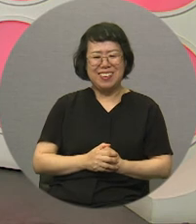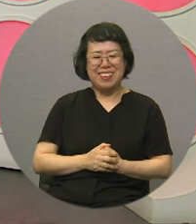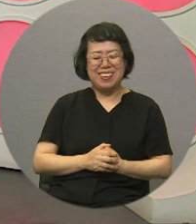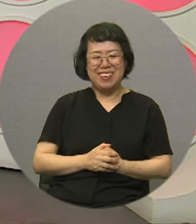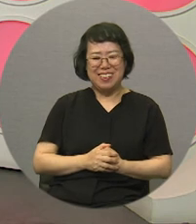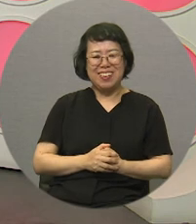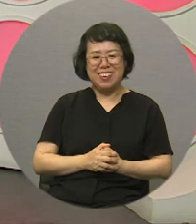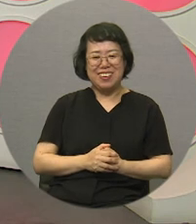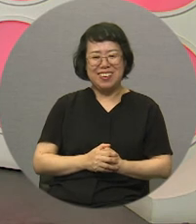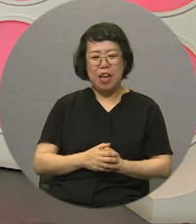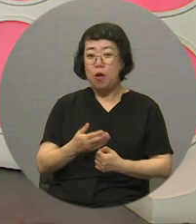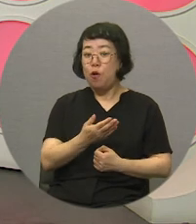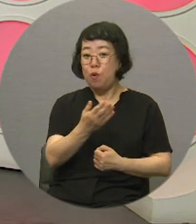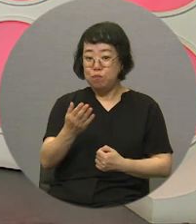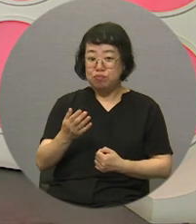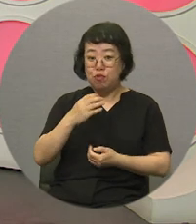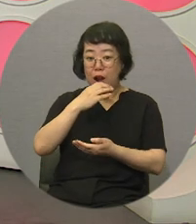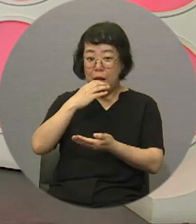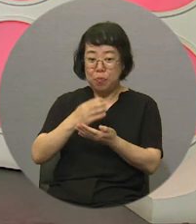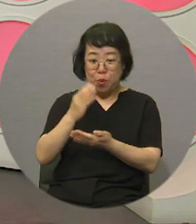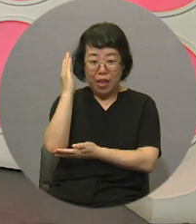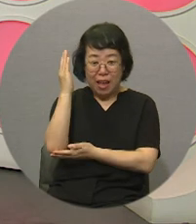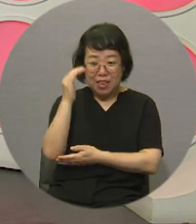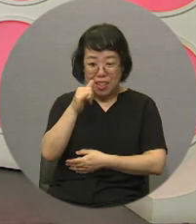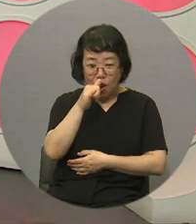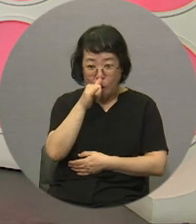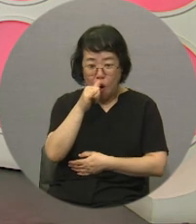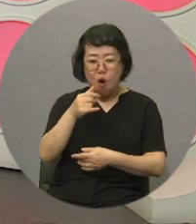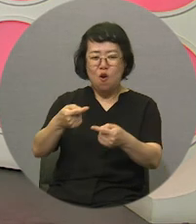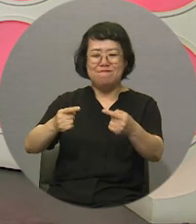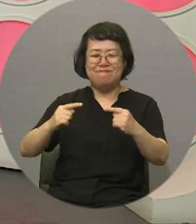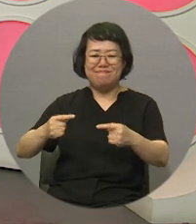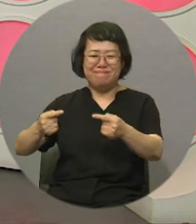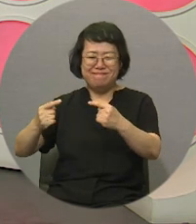역시 송태희님이 참 구연동화처럼 얘기해 주셔서 너무 감사드립니다. 네.